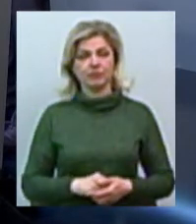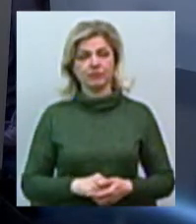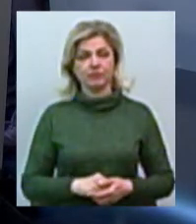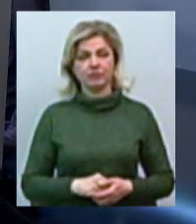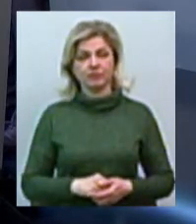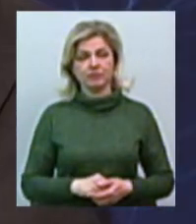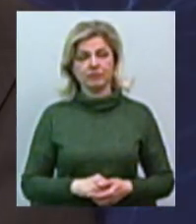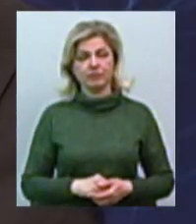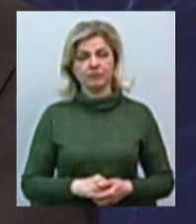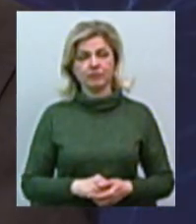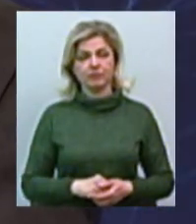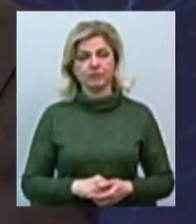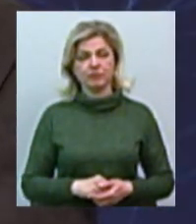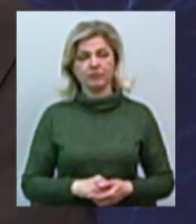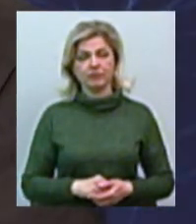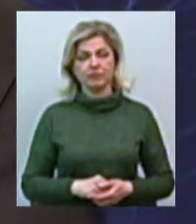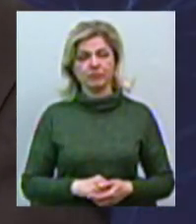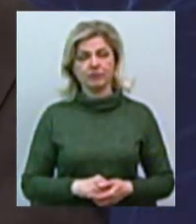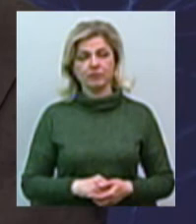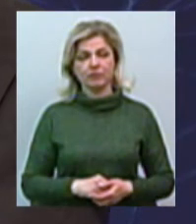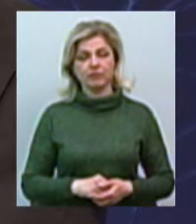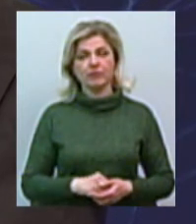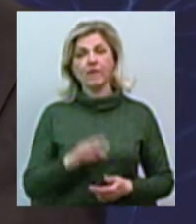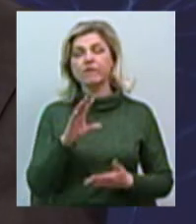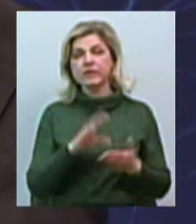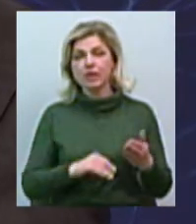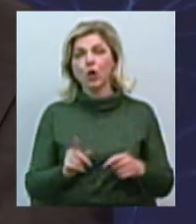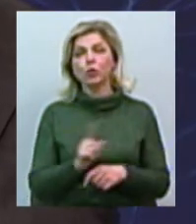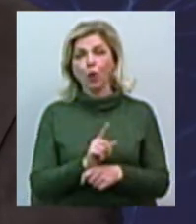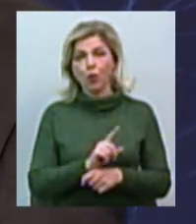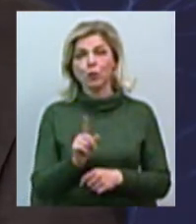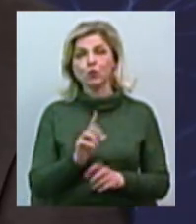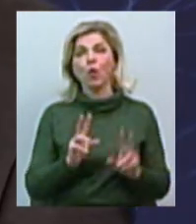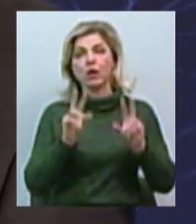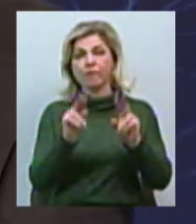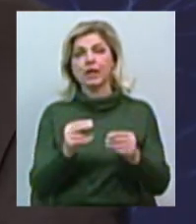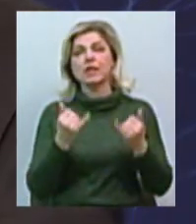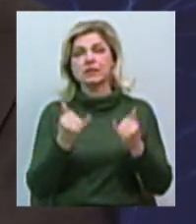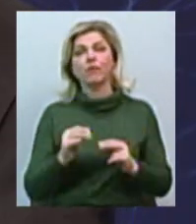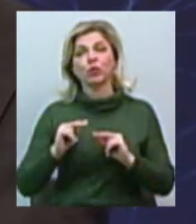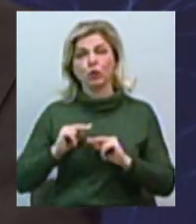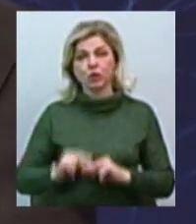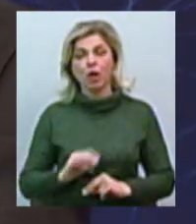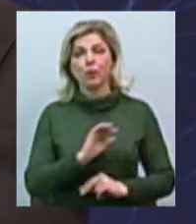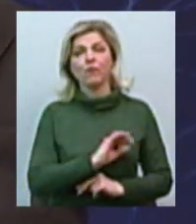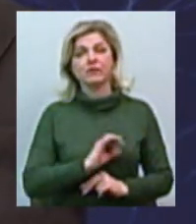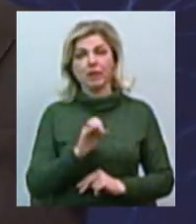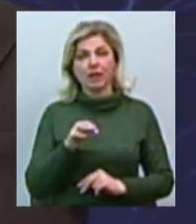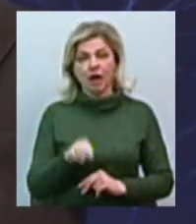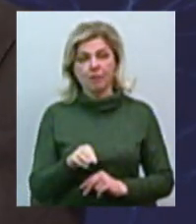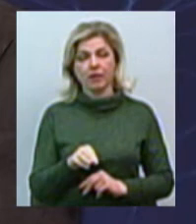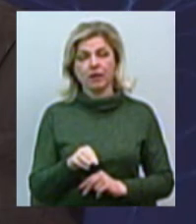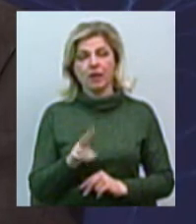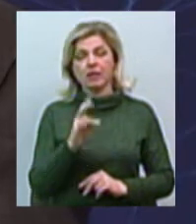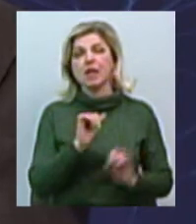всі вихолощені, всі норми, які гарантували сьогодні трудящим, гарантували профспілкам